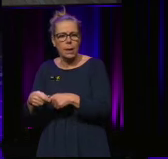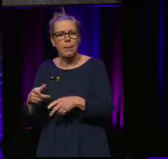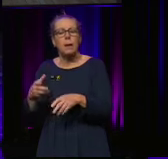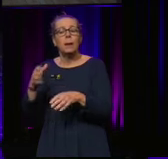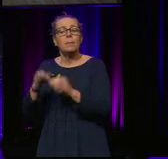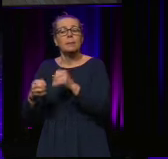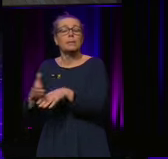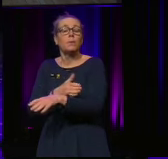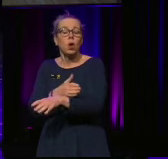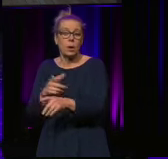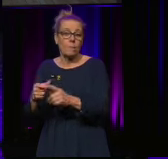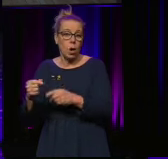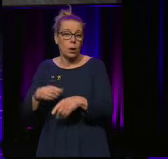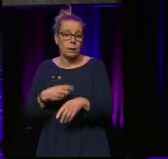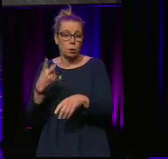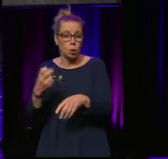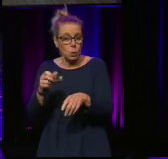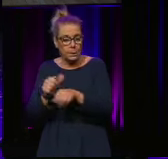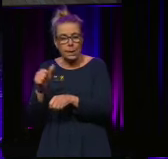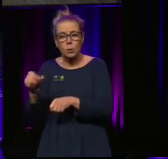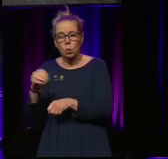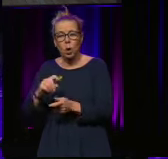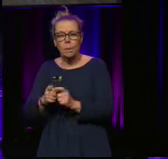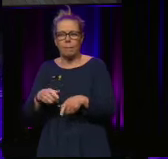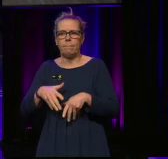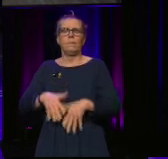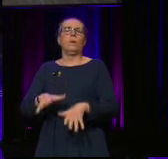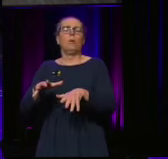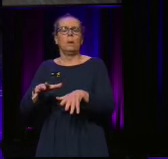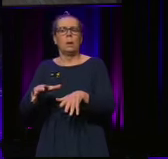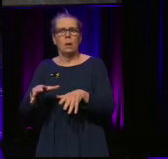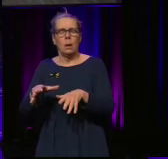valet 2016 och slogs av vilken destruktiv roll